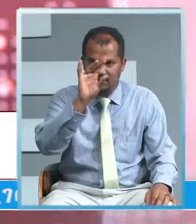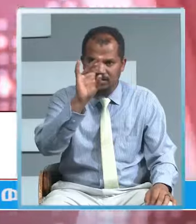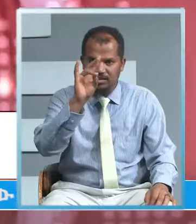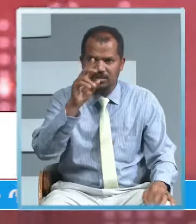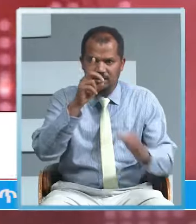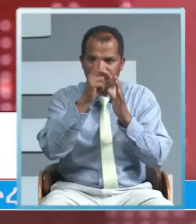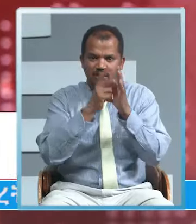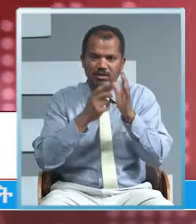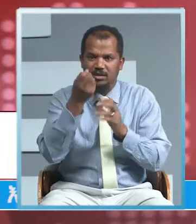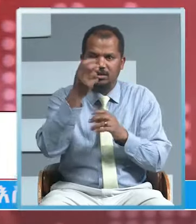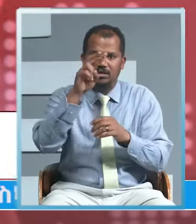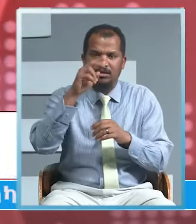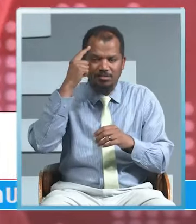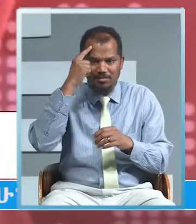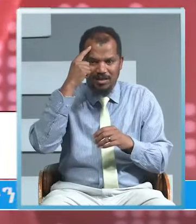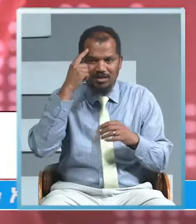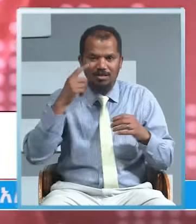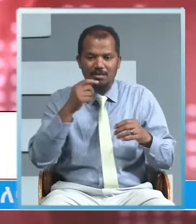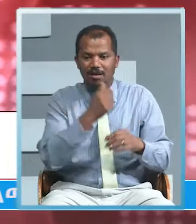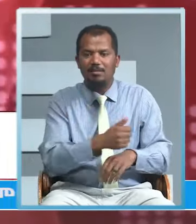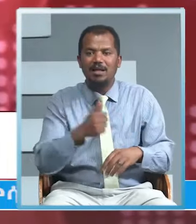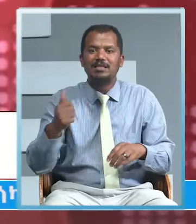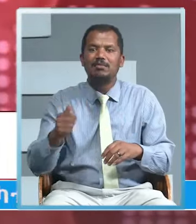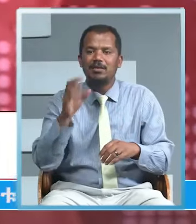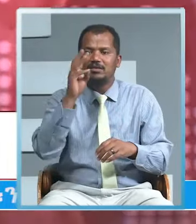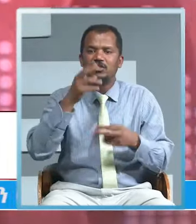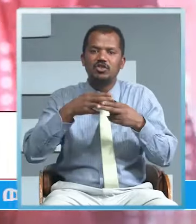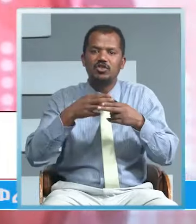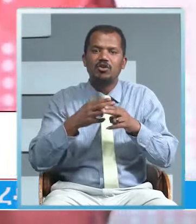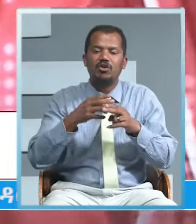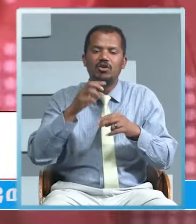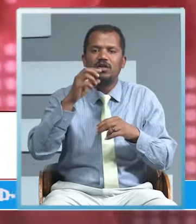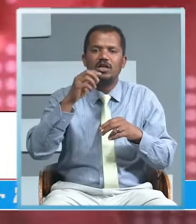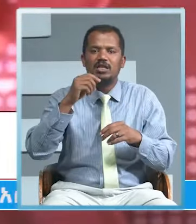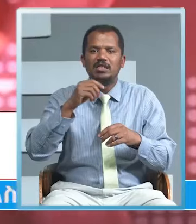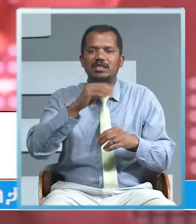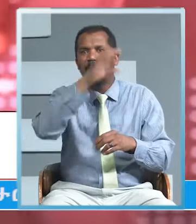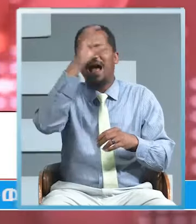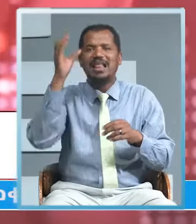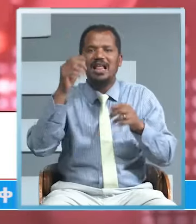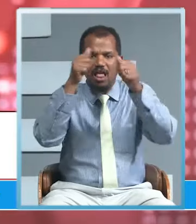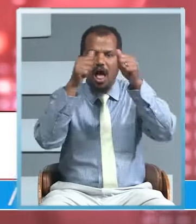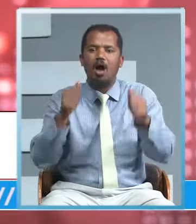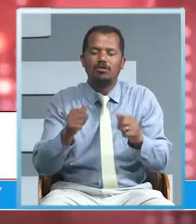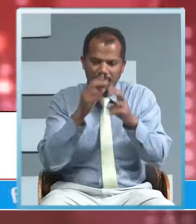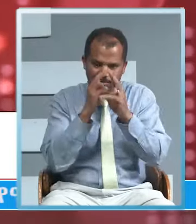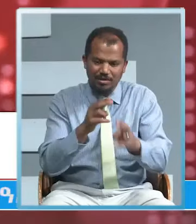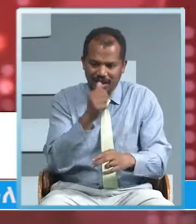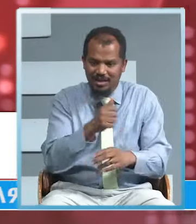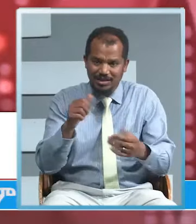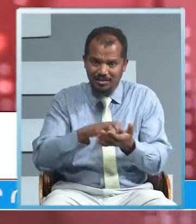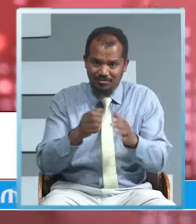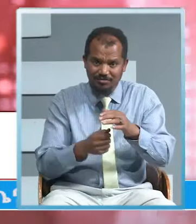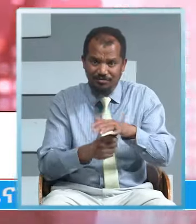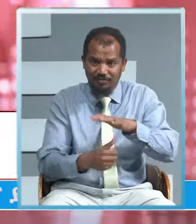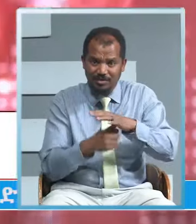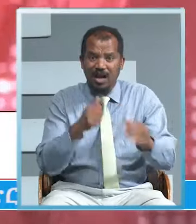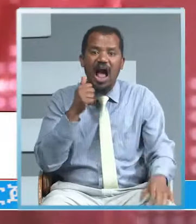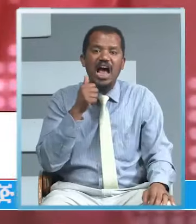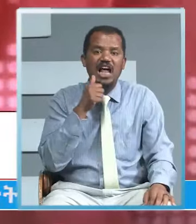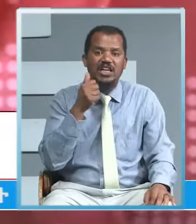87ኛው የየካቲት 12 መታሰቢያ በአዲስ አበባ 6 ኪሎ የሰማዕታት ሐውልት ተከበረ። የአዲስ አበባ ከተማ አስተዳደር